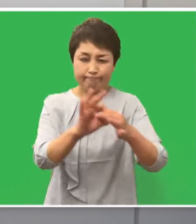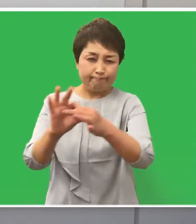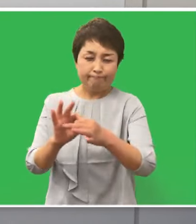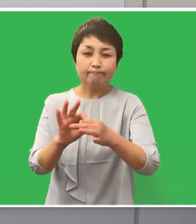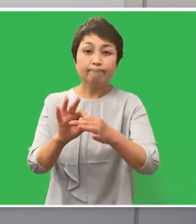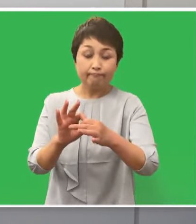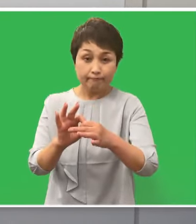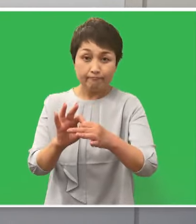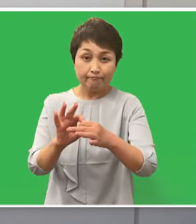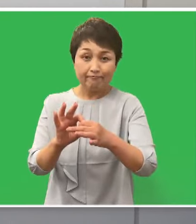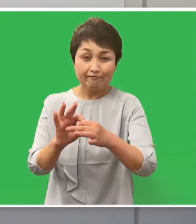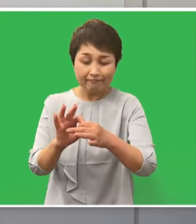町村、民間団体などが連携、オール岩手の体制で生き生き岩手結婚サポートセン